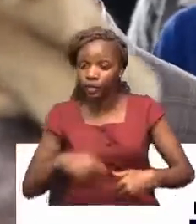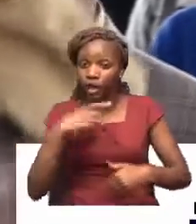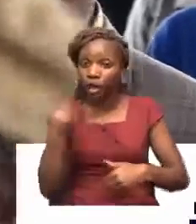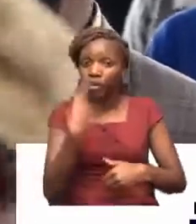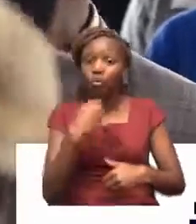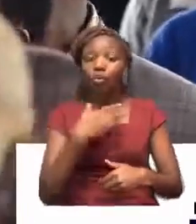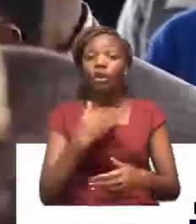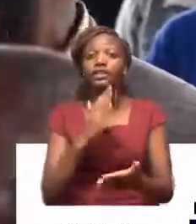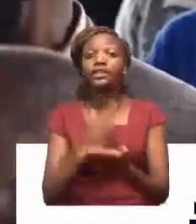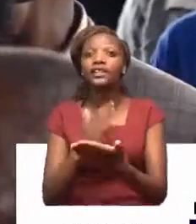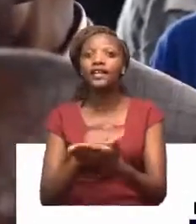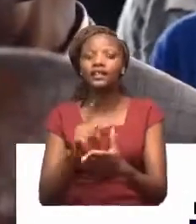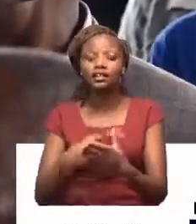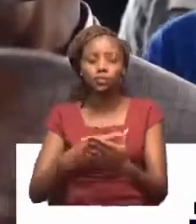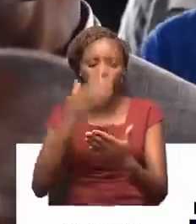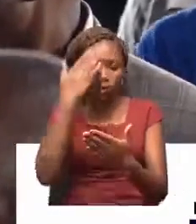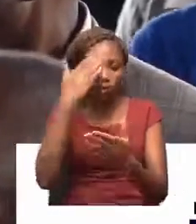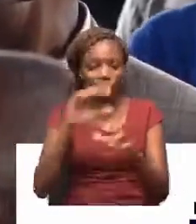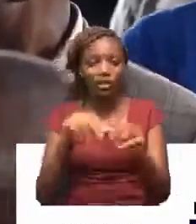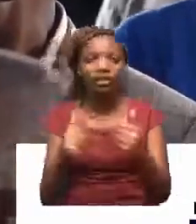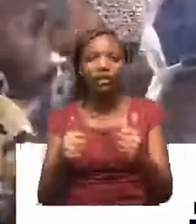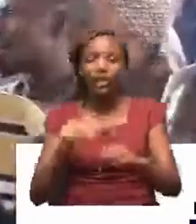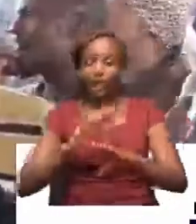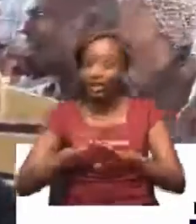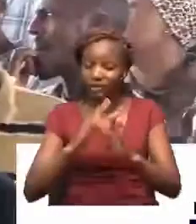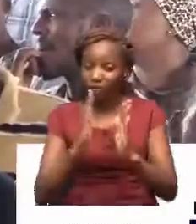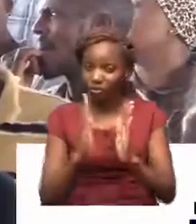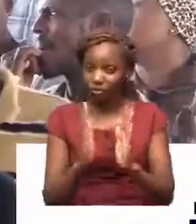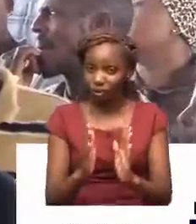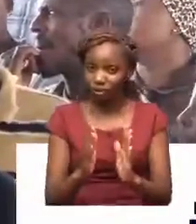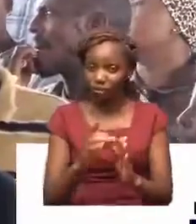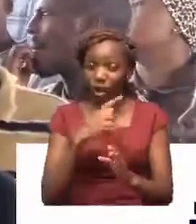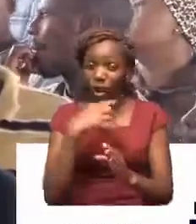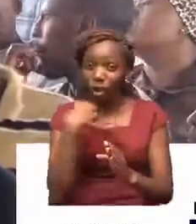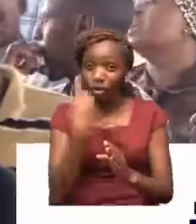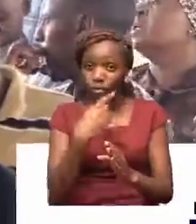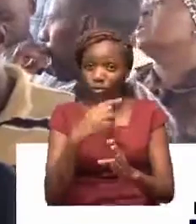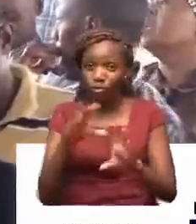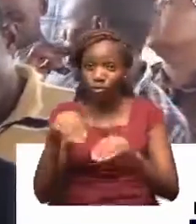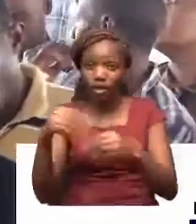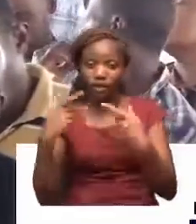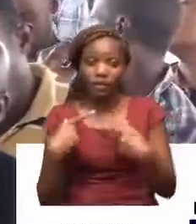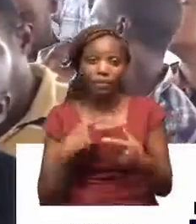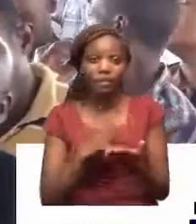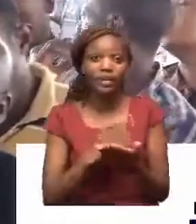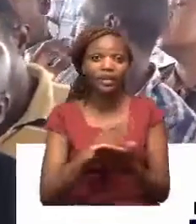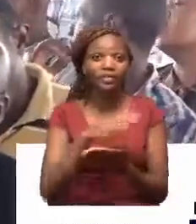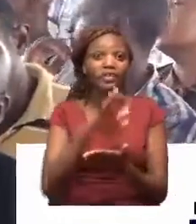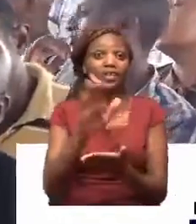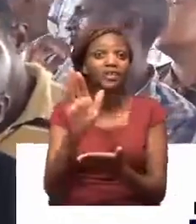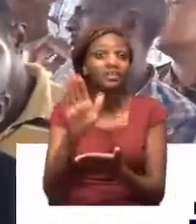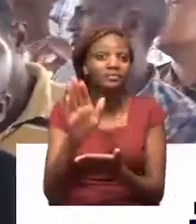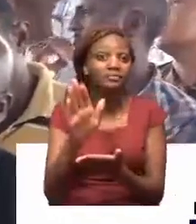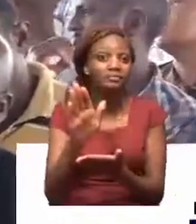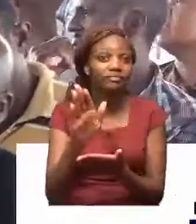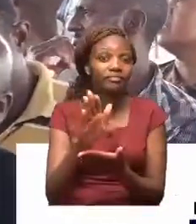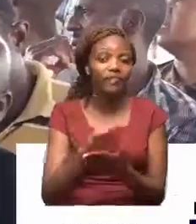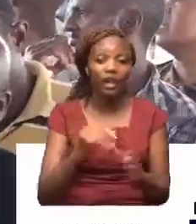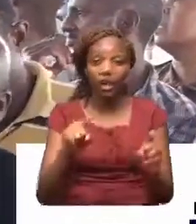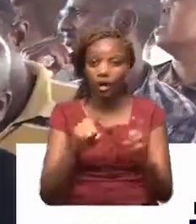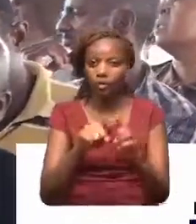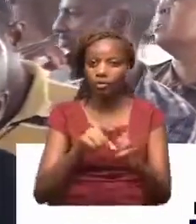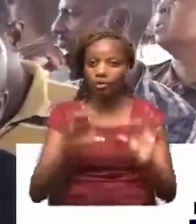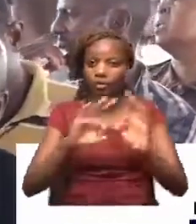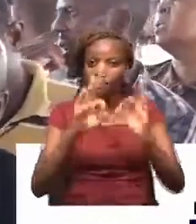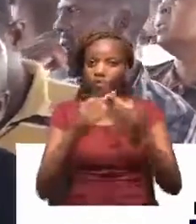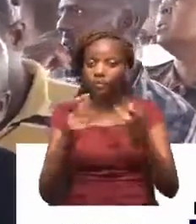katambulika katika nyakati hizo kama mtu mashuhuri aliyeweka haki na hali ya wenyeji mbele ya yote. Familia na